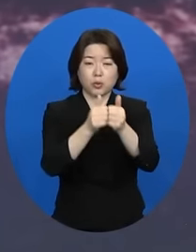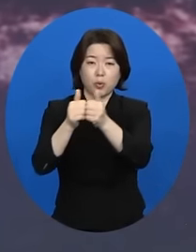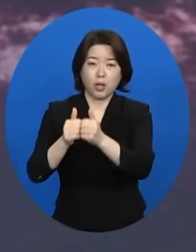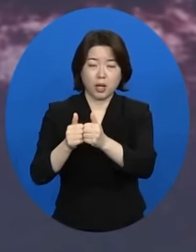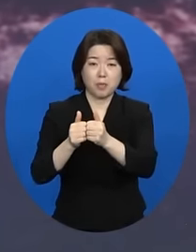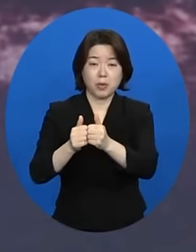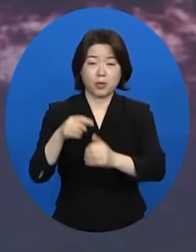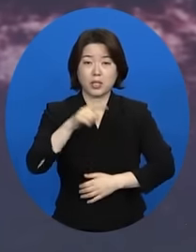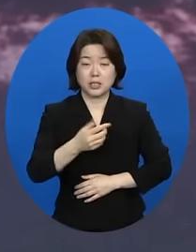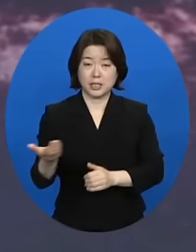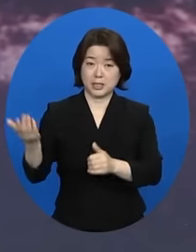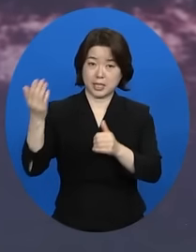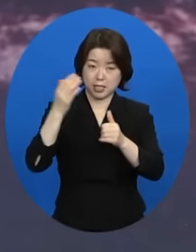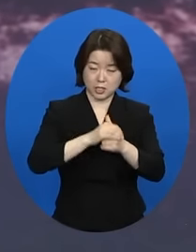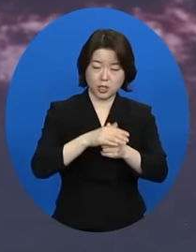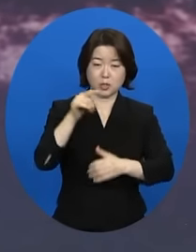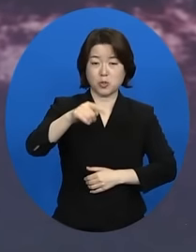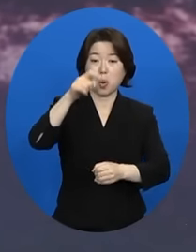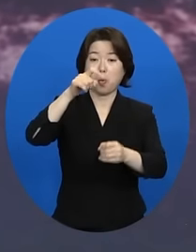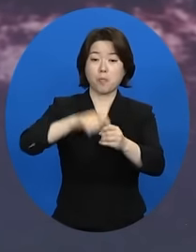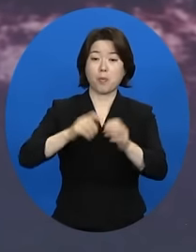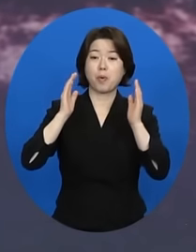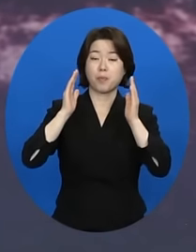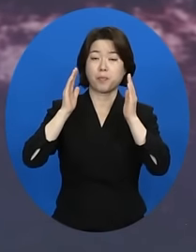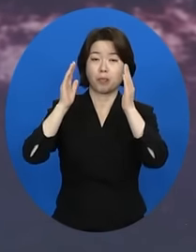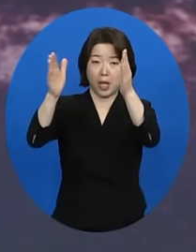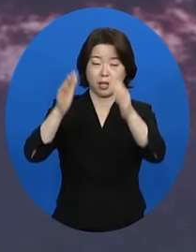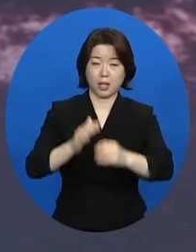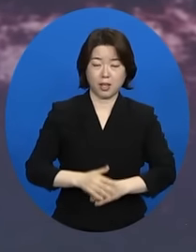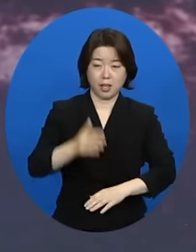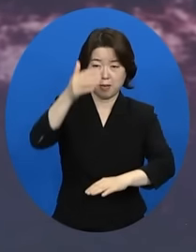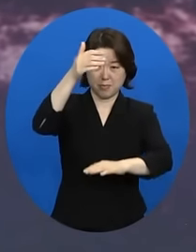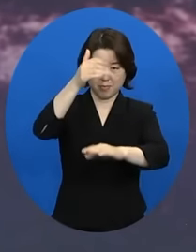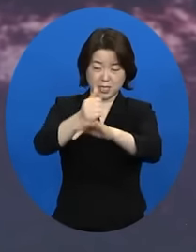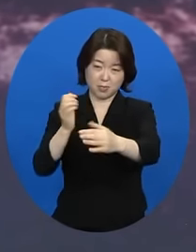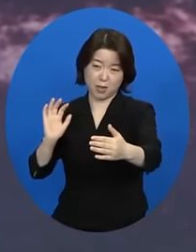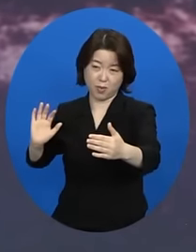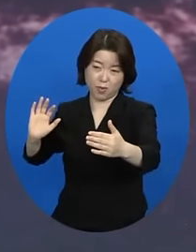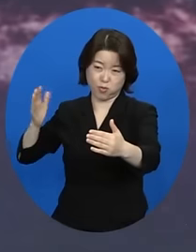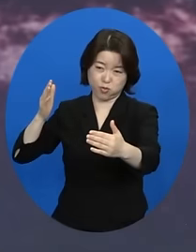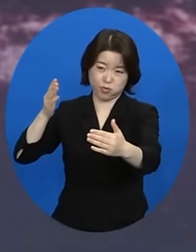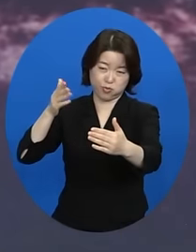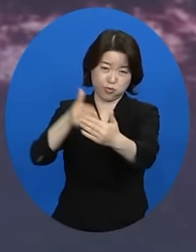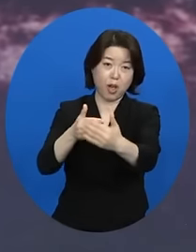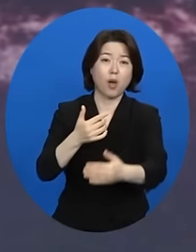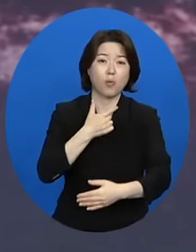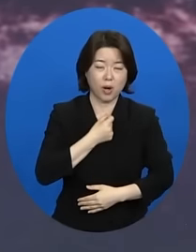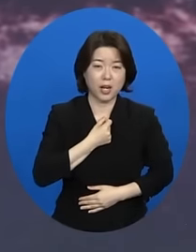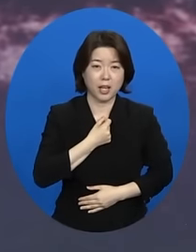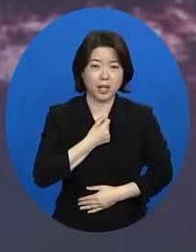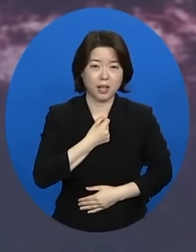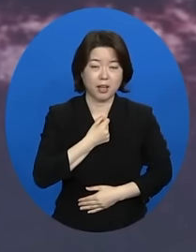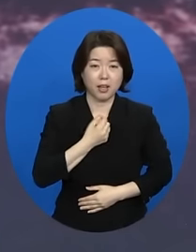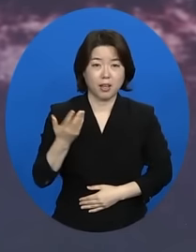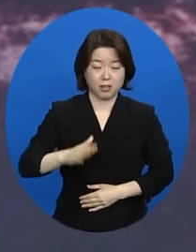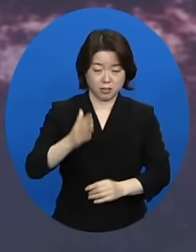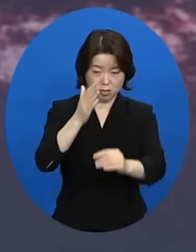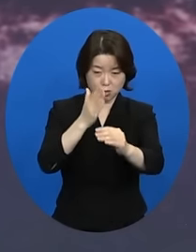주어진 영적인 그 목표점을 향하여서 결승점까지 향하여서 완주하기를 원했는데 그는